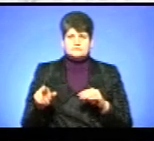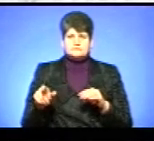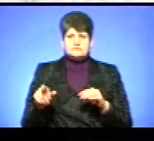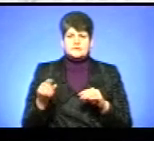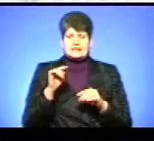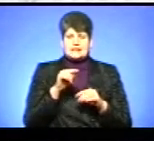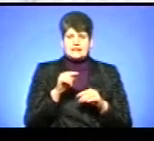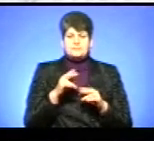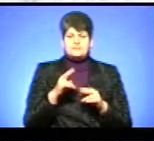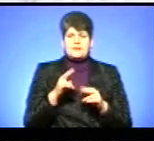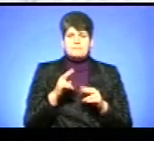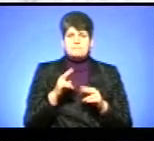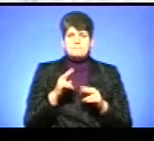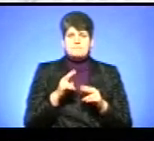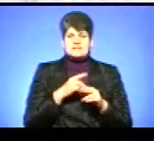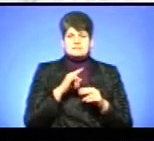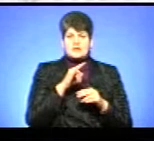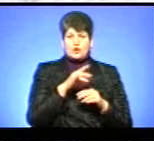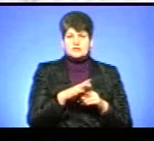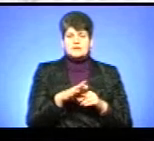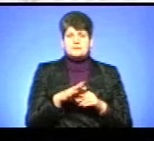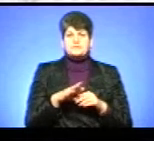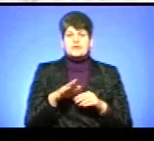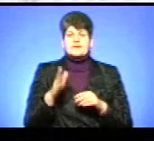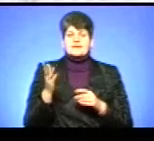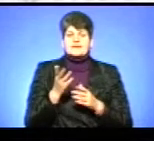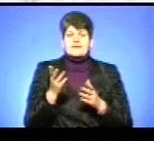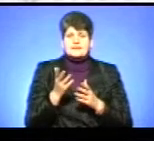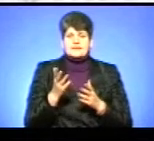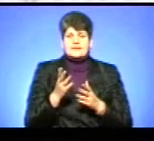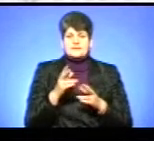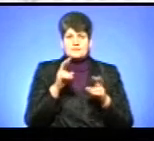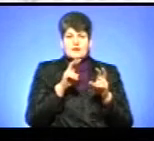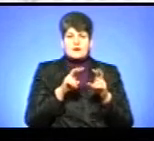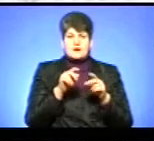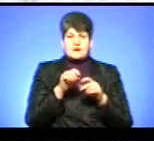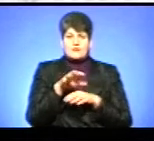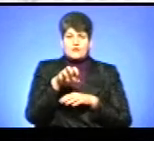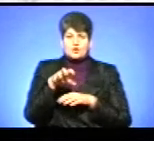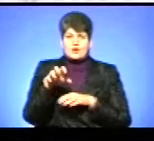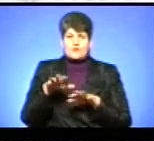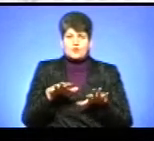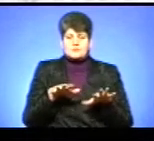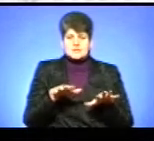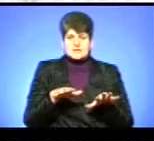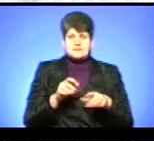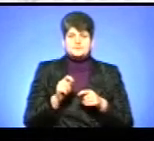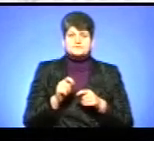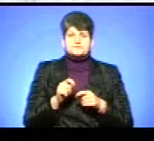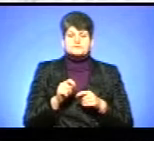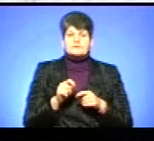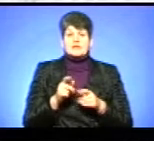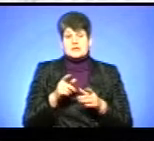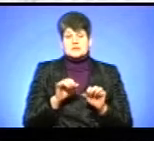тих же ж безпілотників, від літальних апаратів, які розвідують, які фотографують місцевість. А з іншого боку, вони